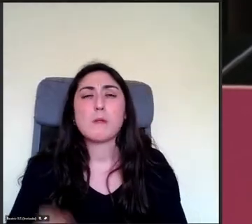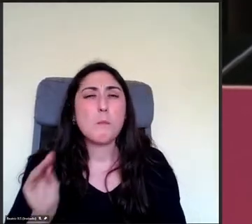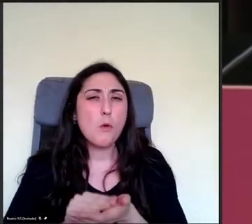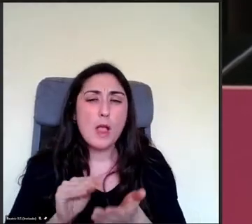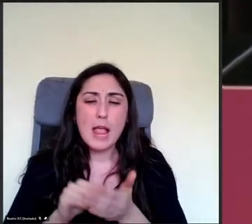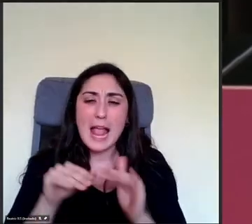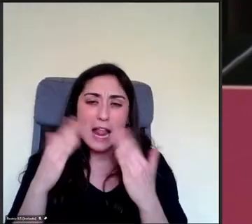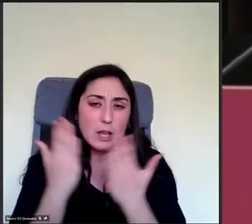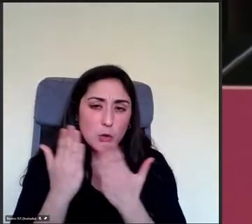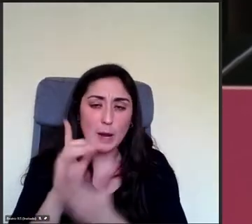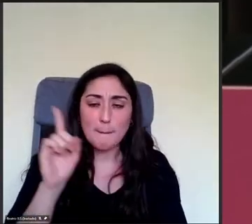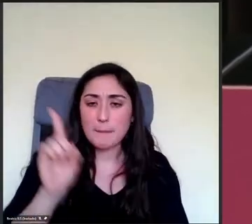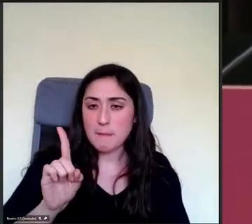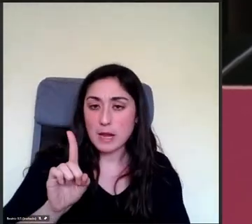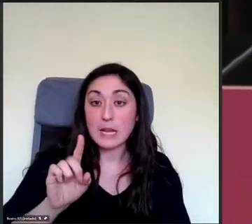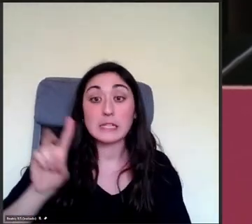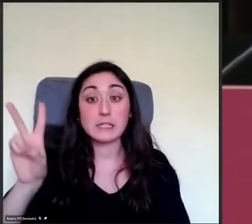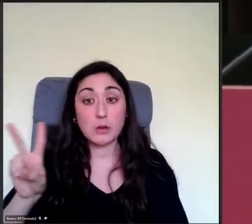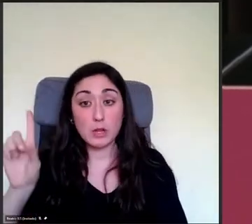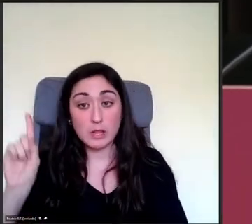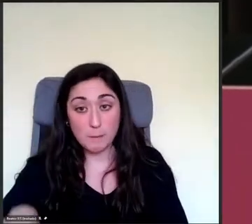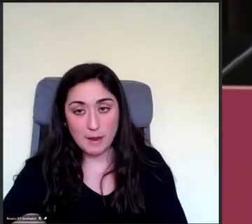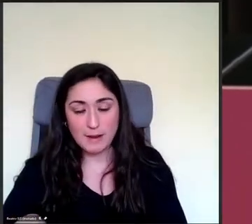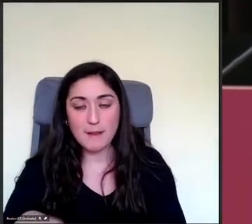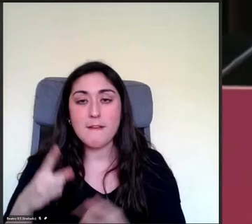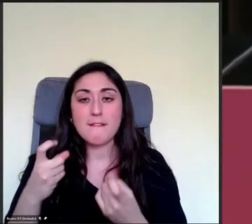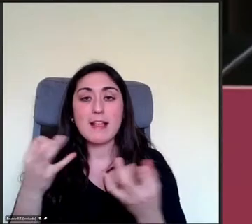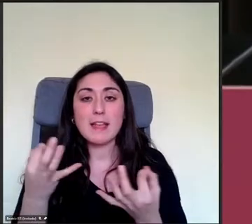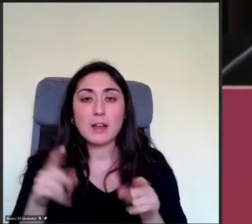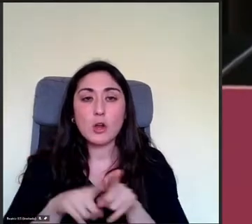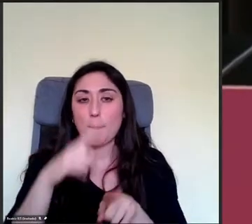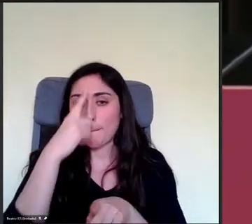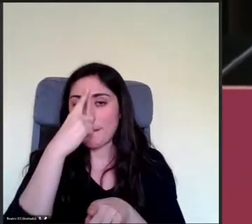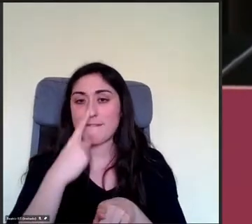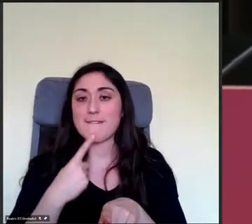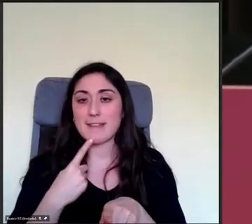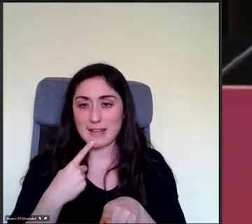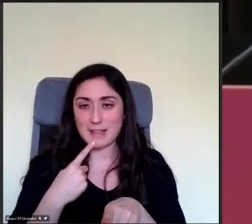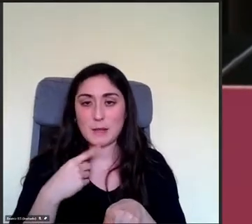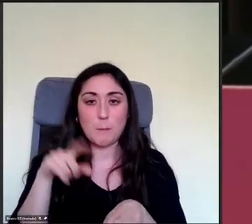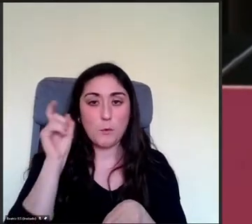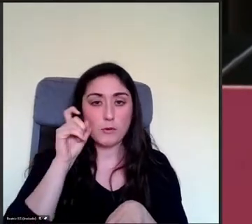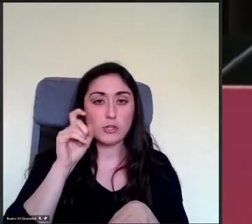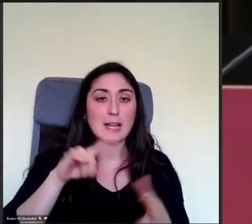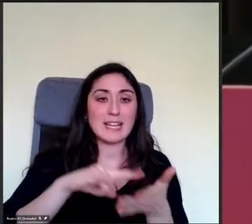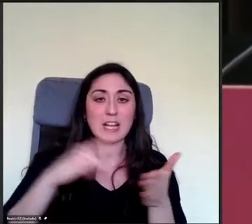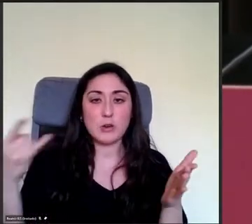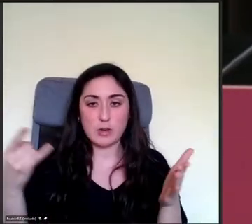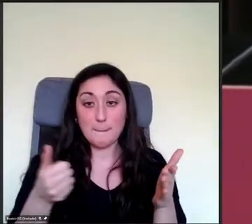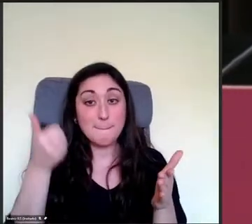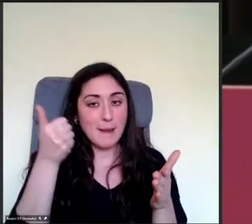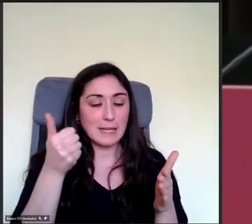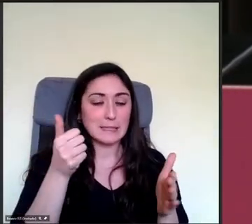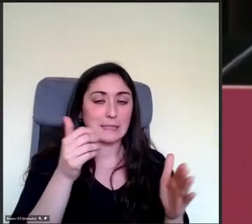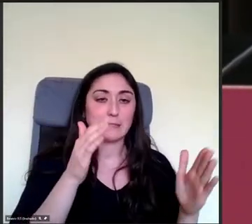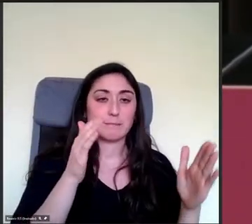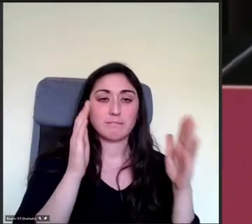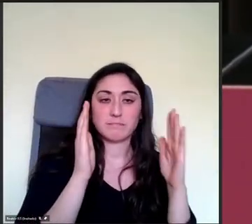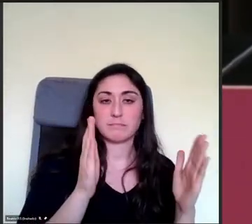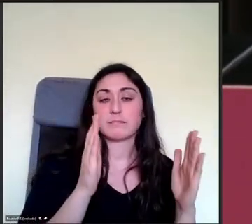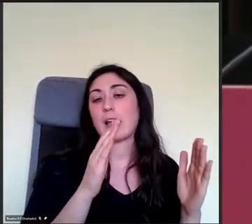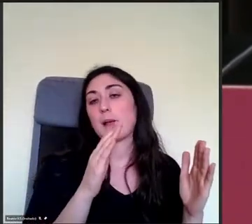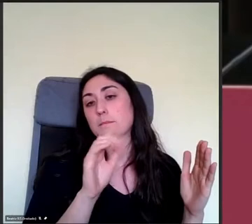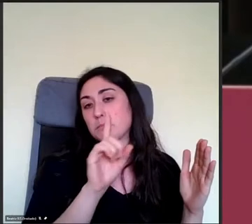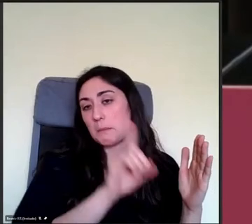i a l'escola secundària ens falten perfils tecnològics, sobretot més a la primària. Hi ha tecnologia, rarament